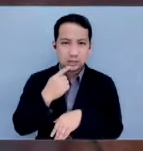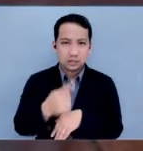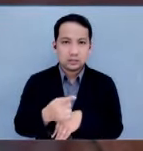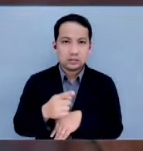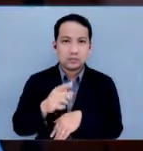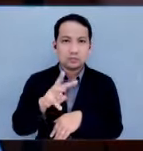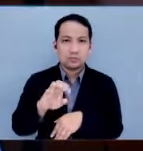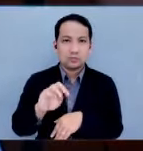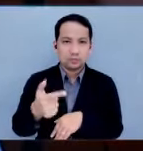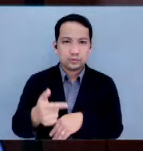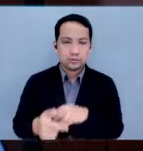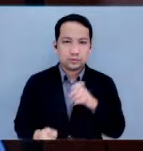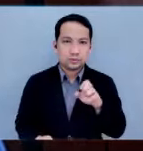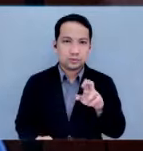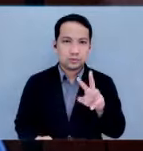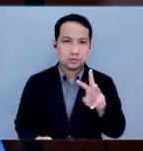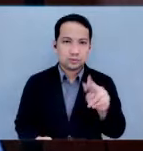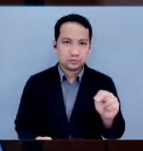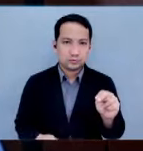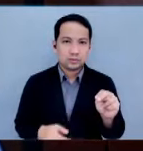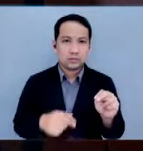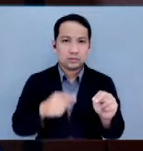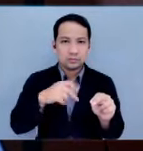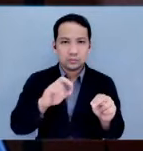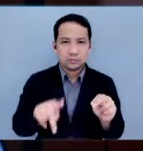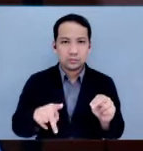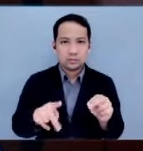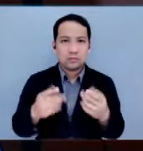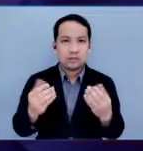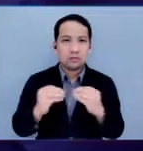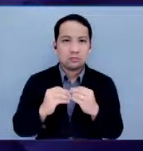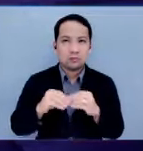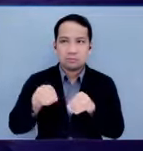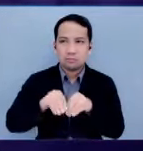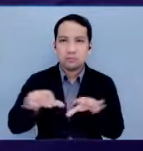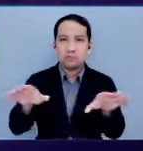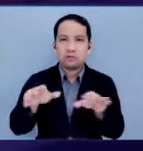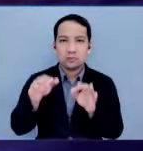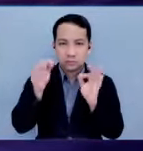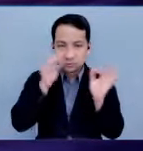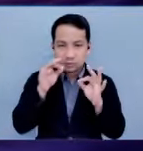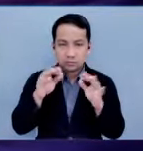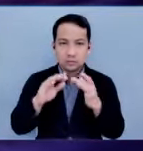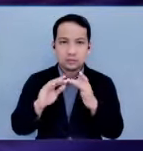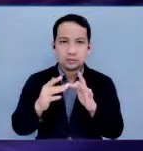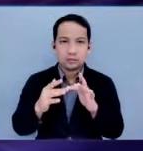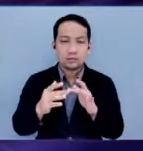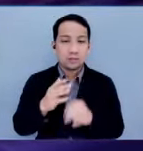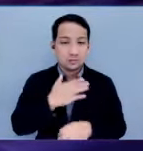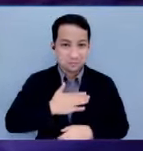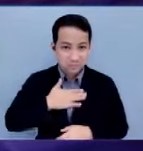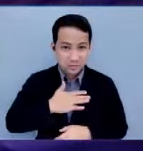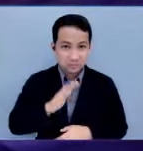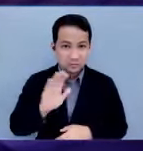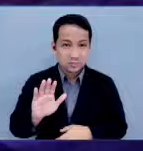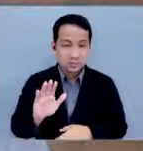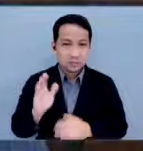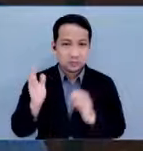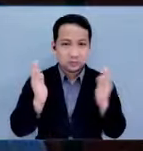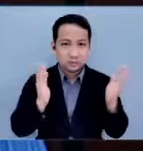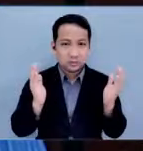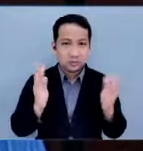alias Erwin. Ayon sa PNP, talamak na ang bentahan ng droga online. Kaya naman pakiusap nila sa mga delivery service. Ito